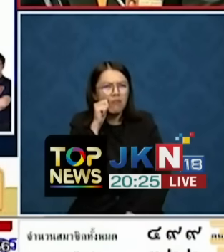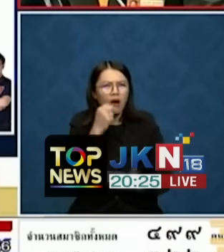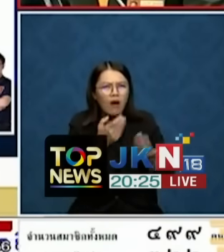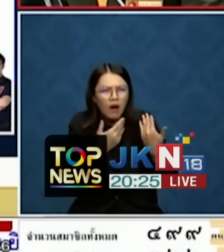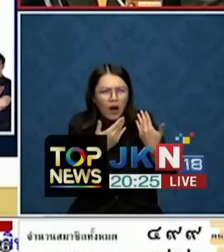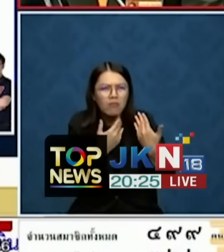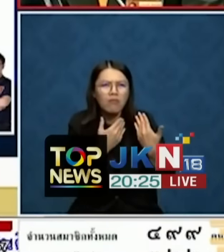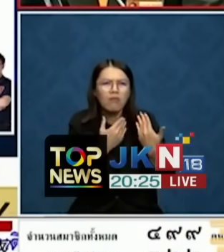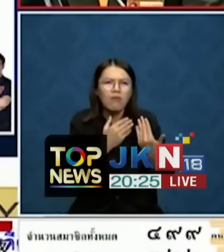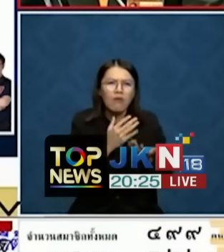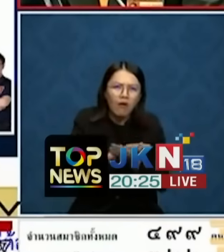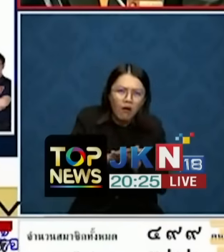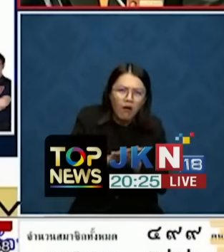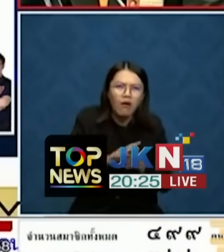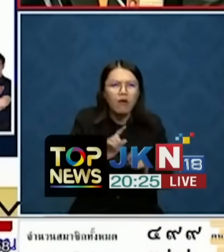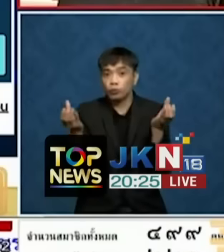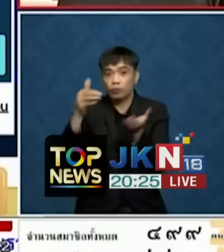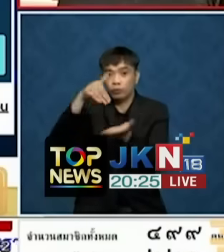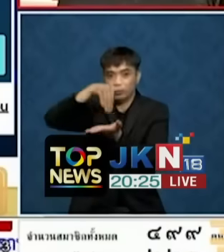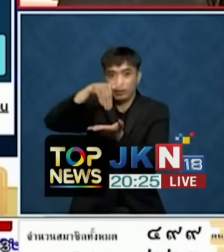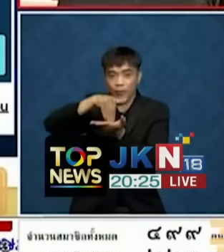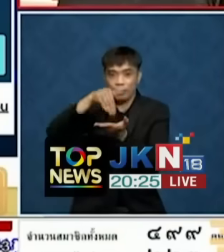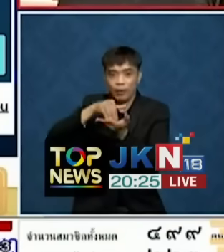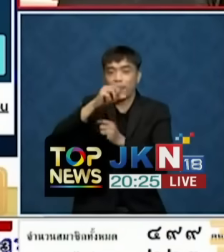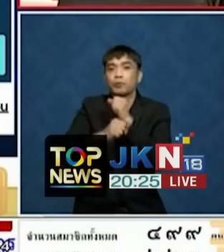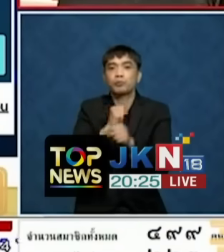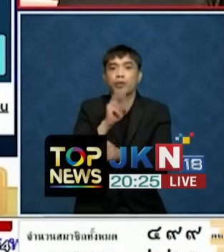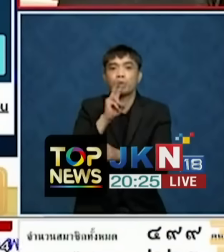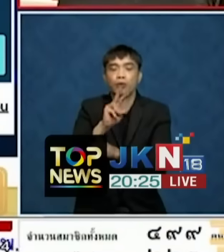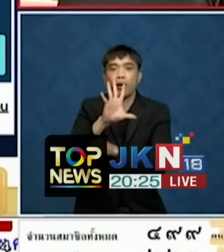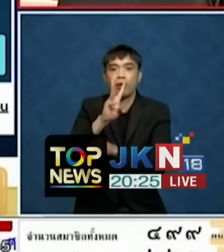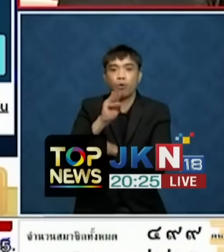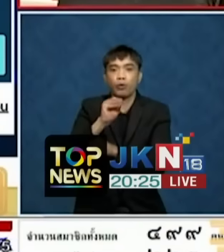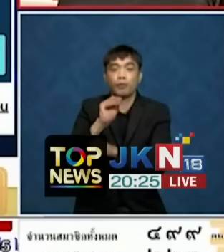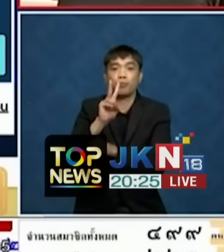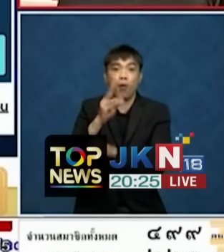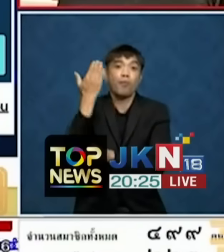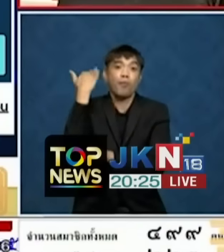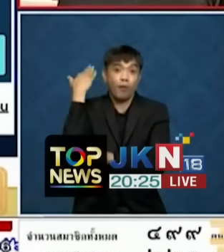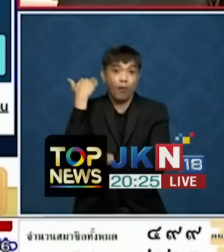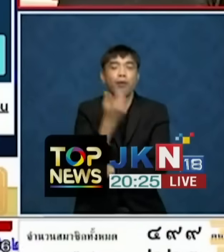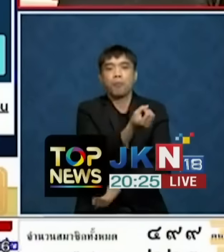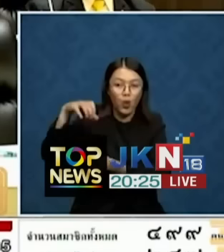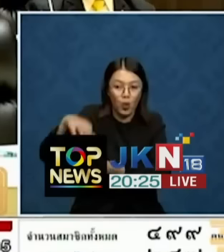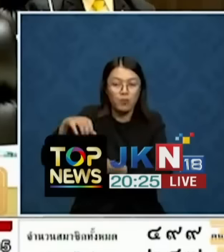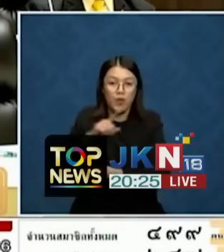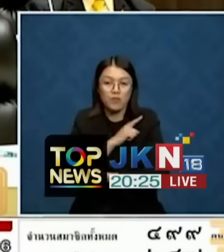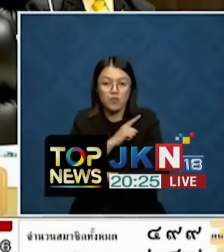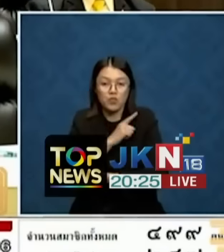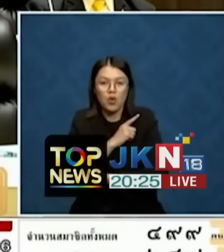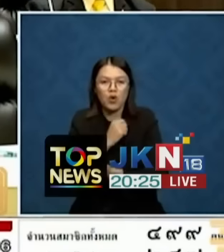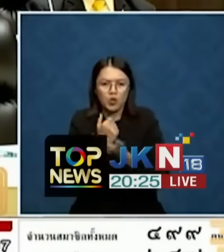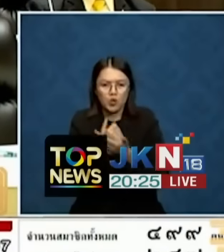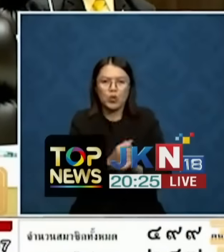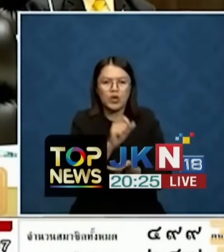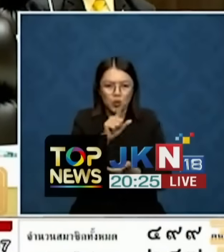เงินดิจิตอลวอลเล็ตเนี่ยอยู่ตรงนี้อยู่นะแสนกว่าล้านนี่นะครับวันนี้ก็ถกกันโดยเริ่มจากมีท่านรัฐมนตรีท่านรองนายกแล้วก็